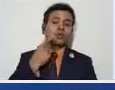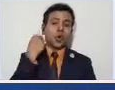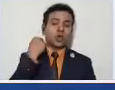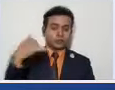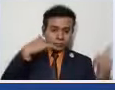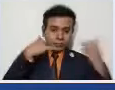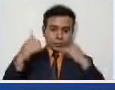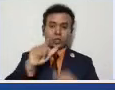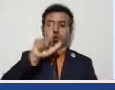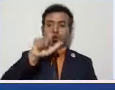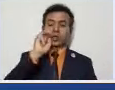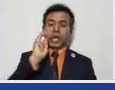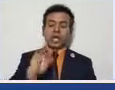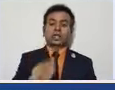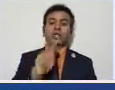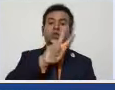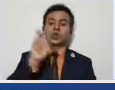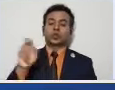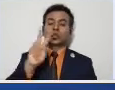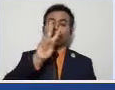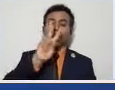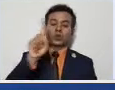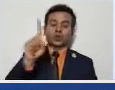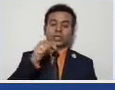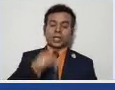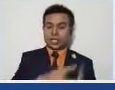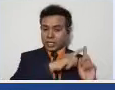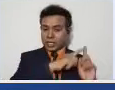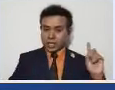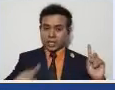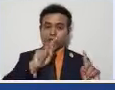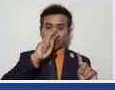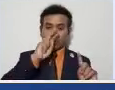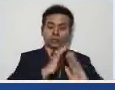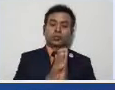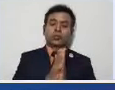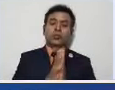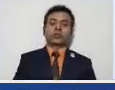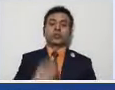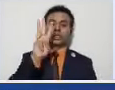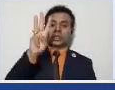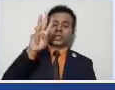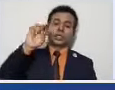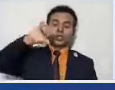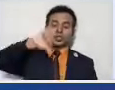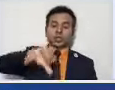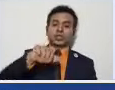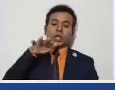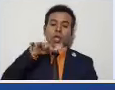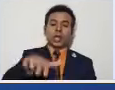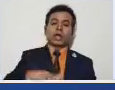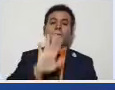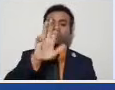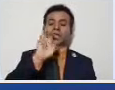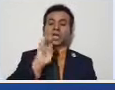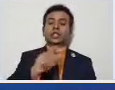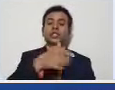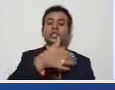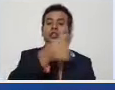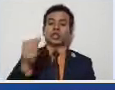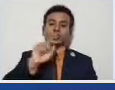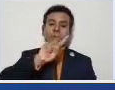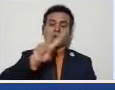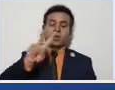আমরা ফোন কল রিসিভ করে থাকি হটলাইনের মাধ্যমে এবং 24 ঘন্টায় ফোন কল রিসিভ করা হয়েছে